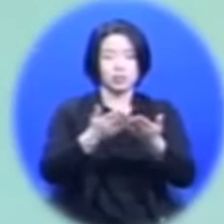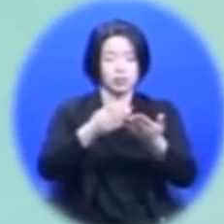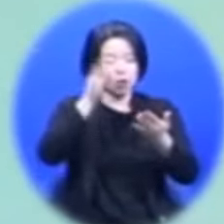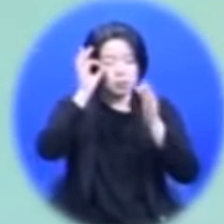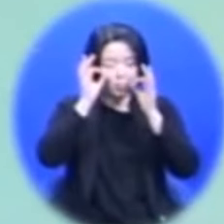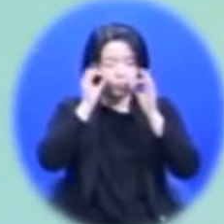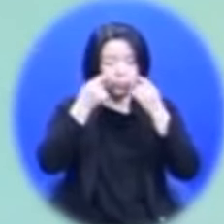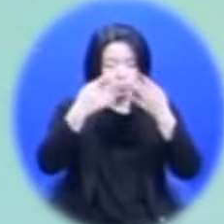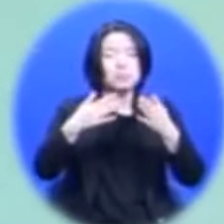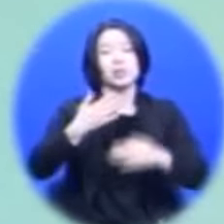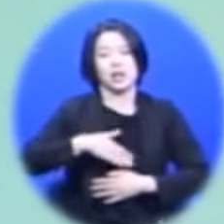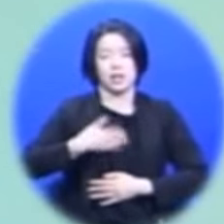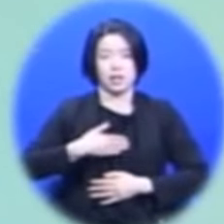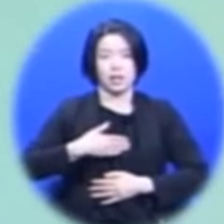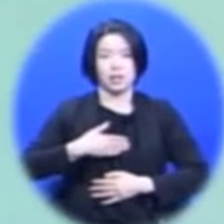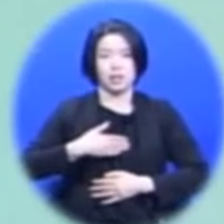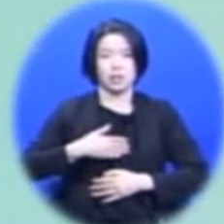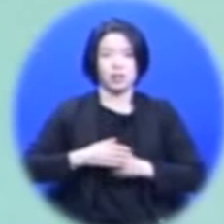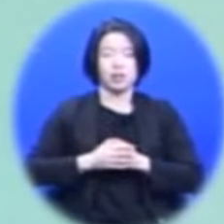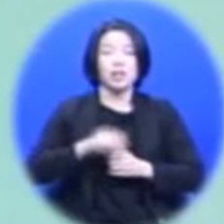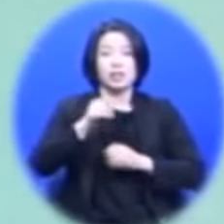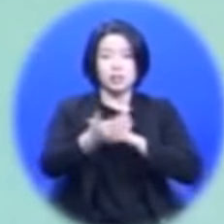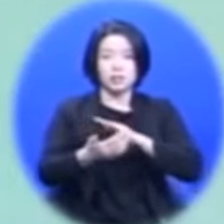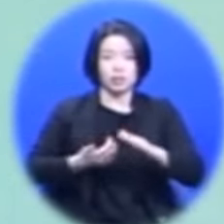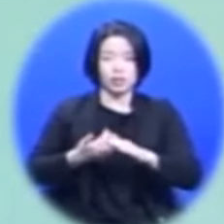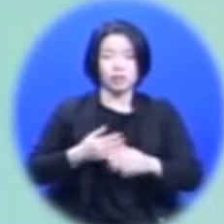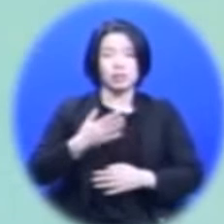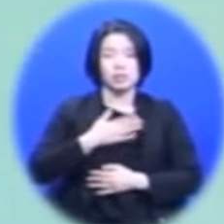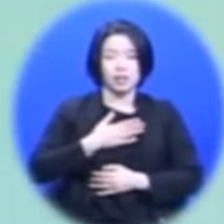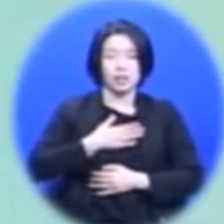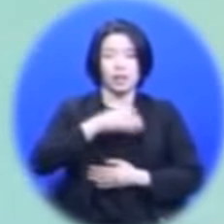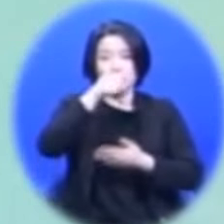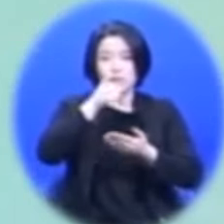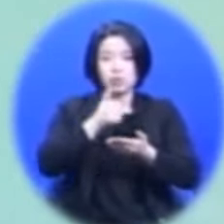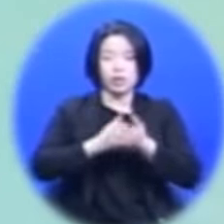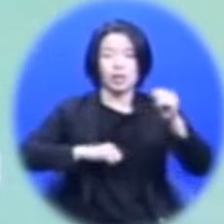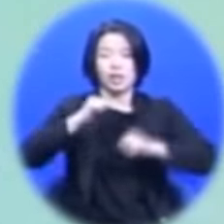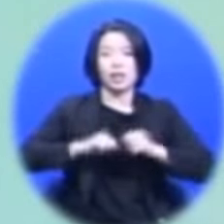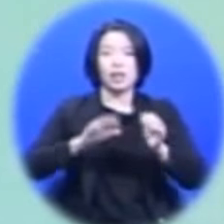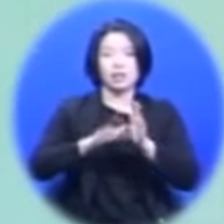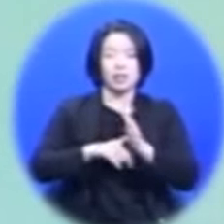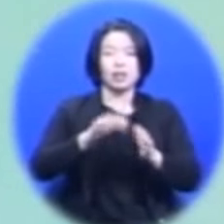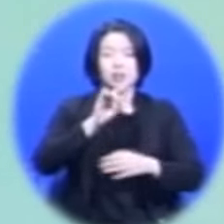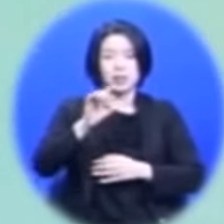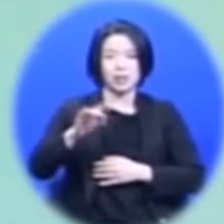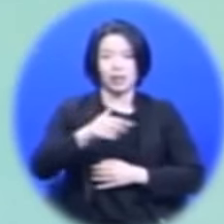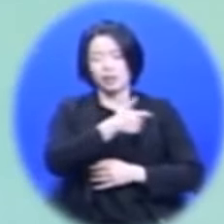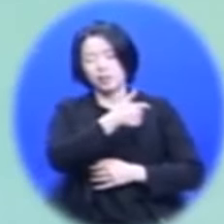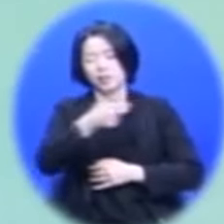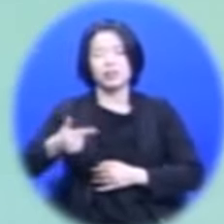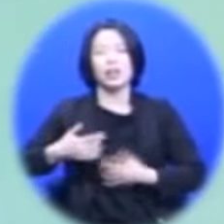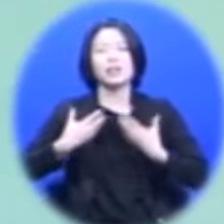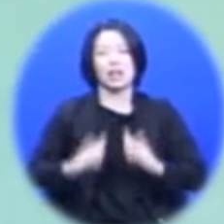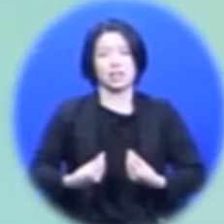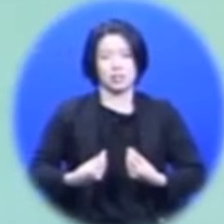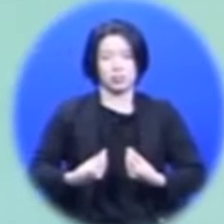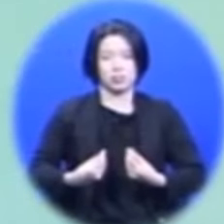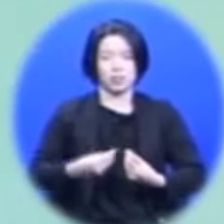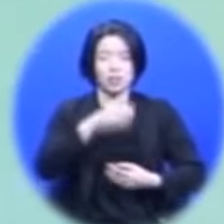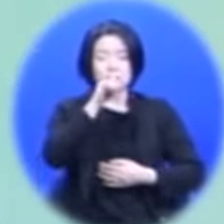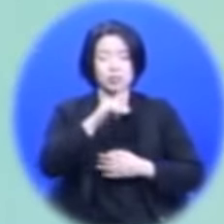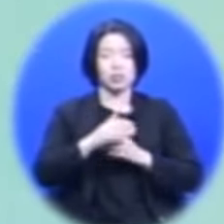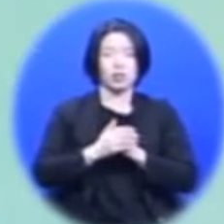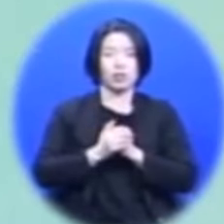분명하게 알았습니다. 그전에는 내가 죄를 지을 때마다 크게 낙심했습니다.